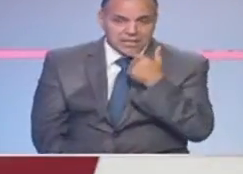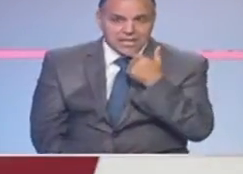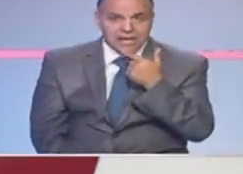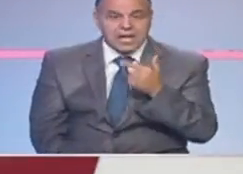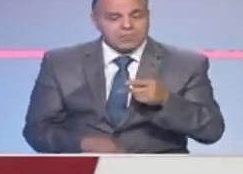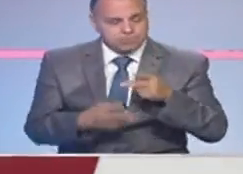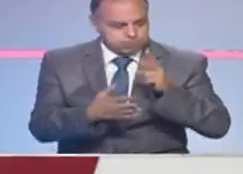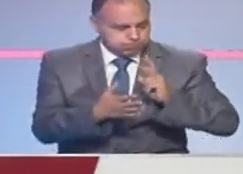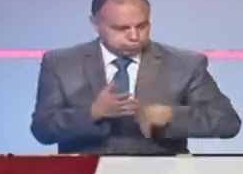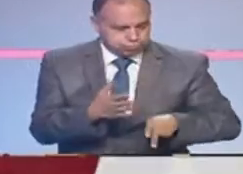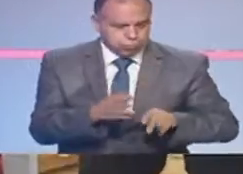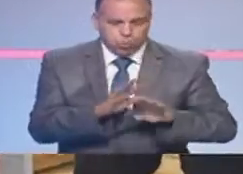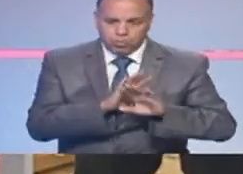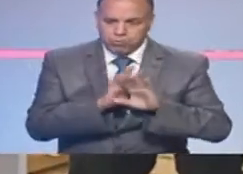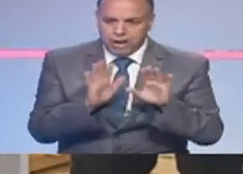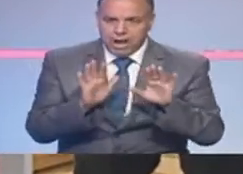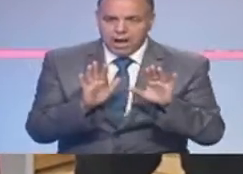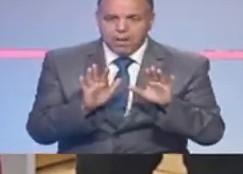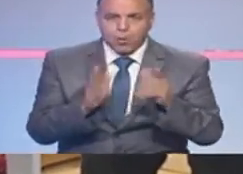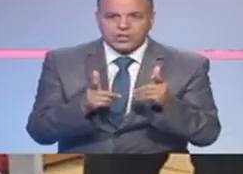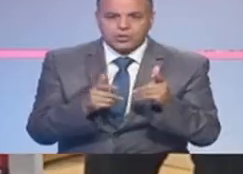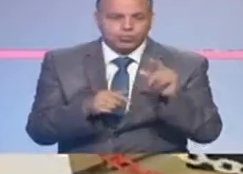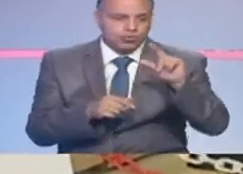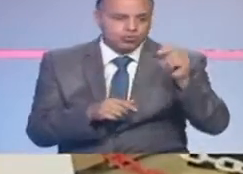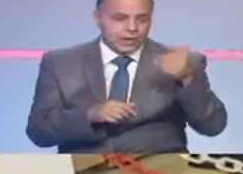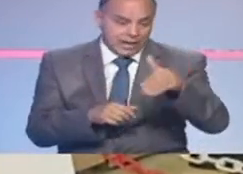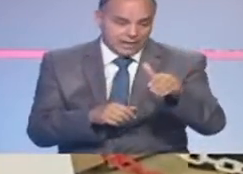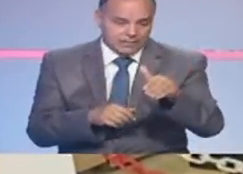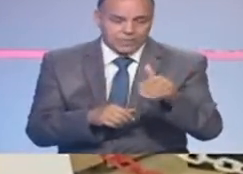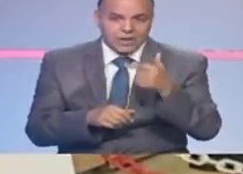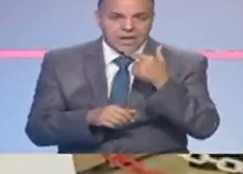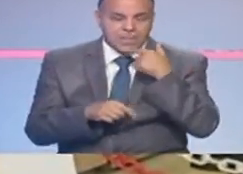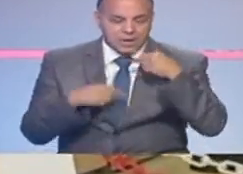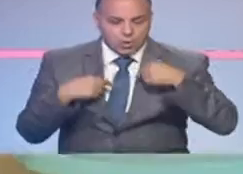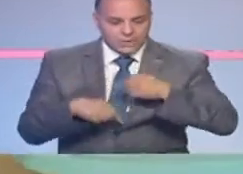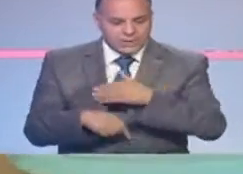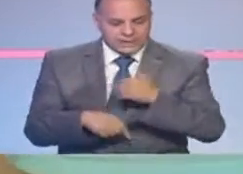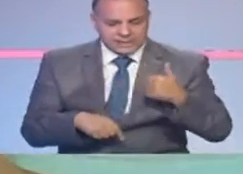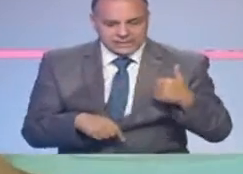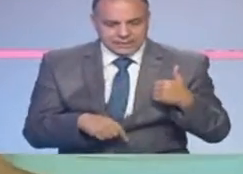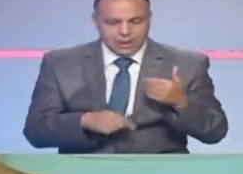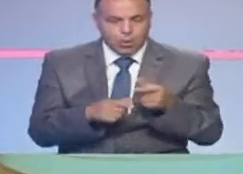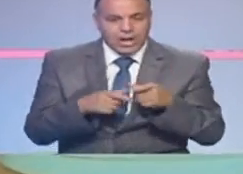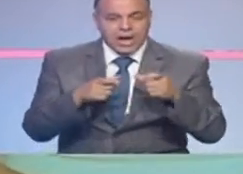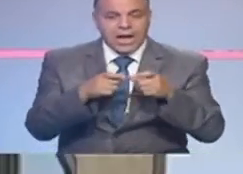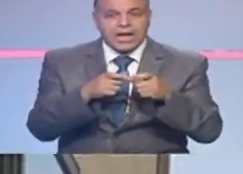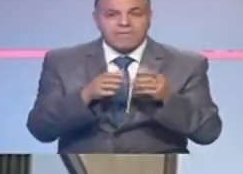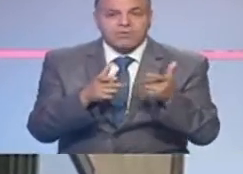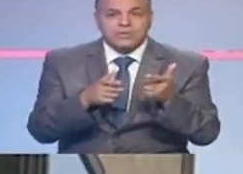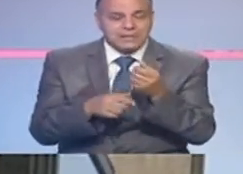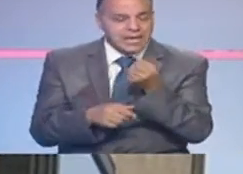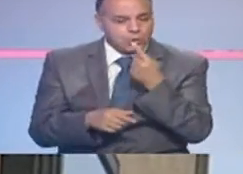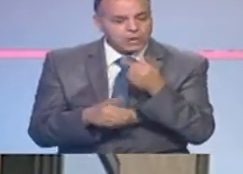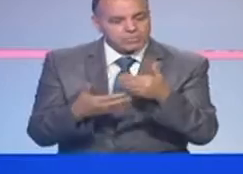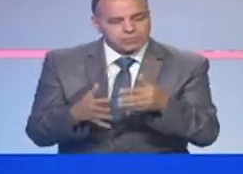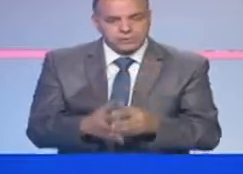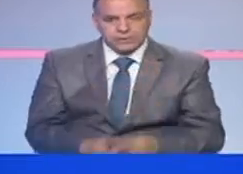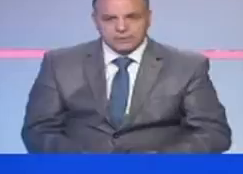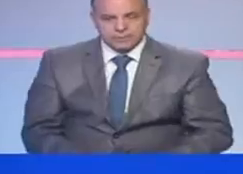اتفاقيه تم توقيعها بدايه الشهر الجاري بين وزاره الصحه والهيئه الوطنيه للصيادين